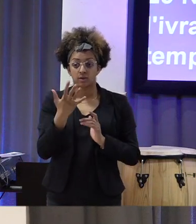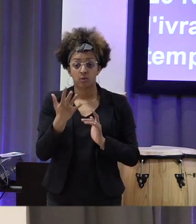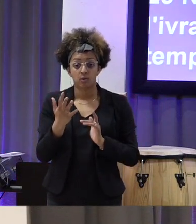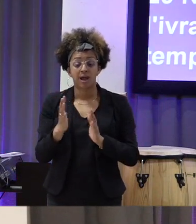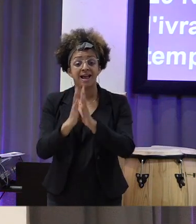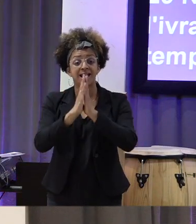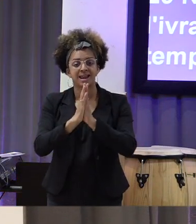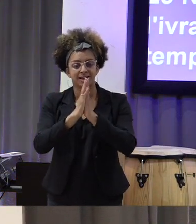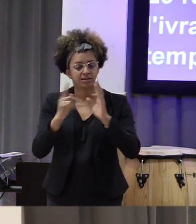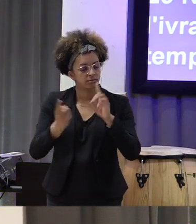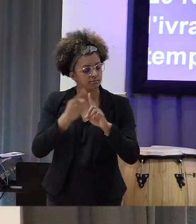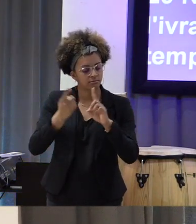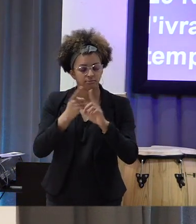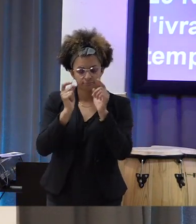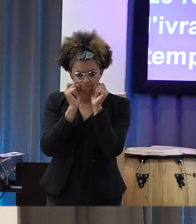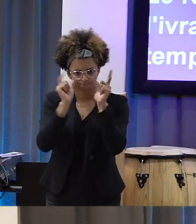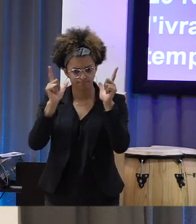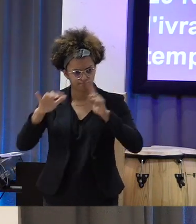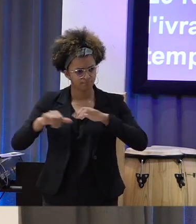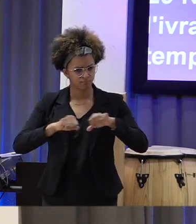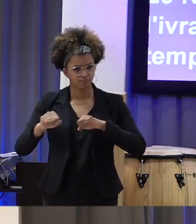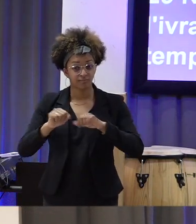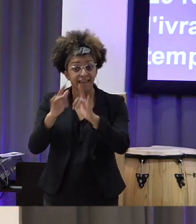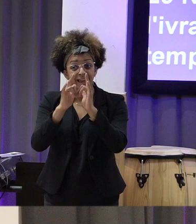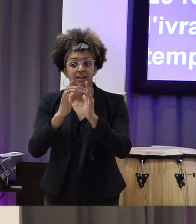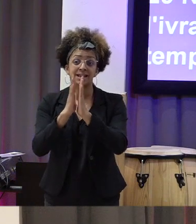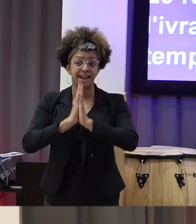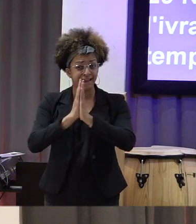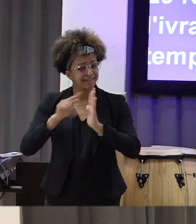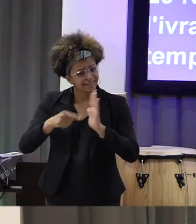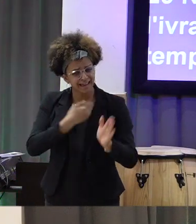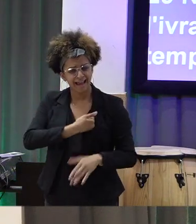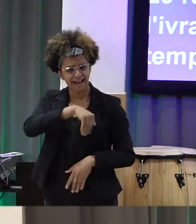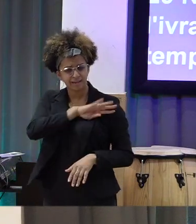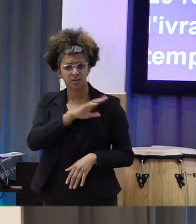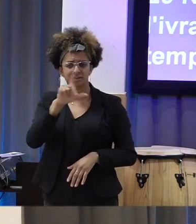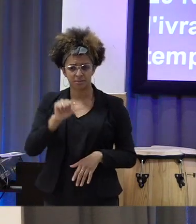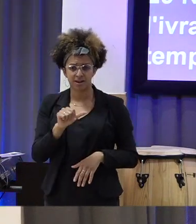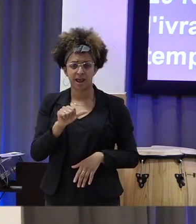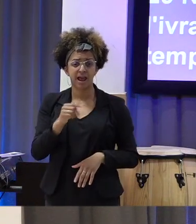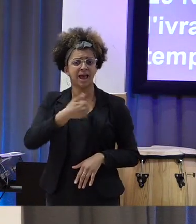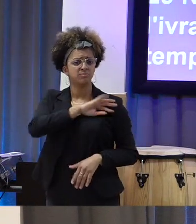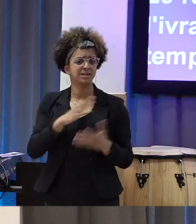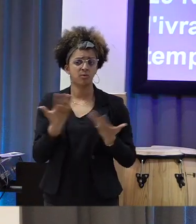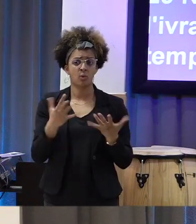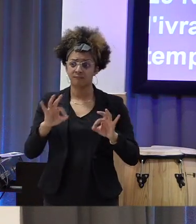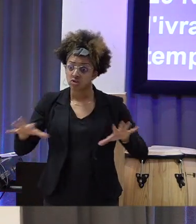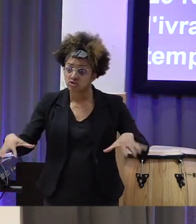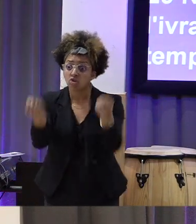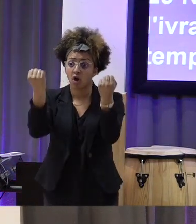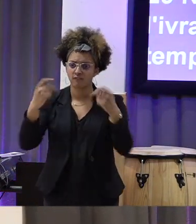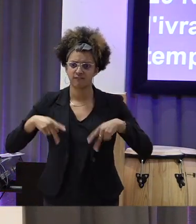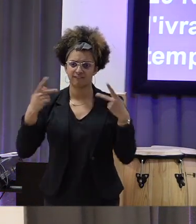Nous avons une responsabilité. L'Église a une responsabilité, c'est de sauver les vies. C'est